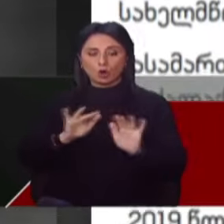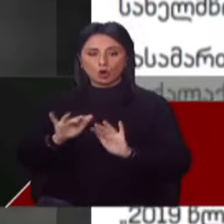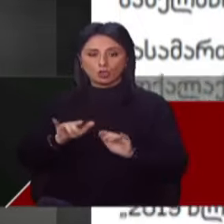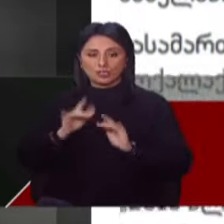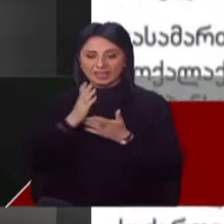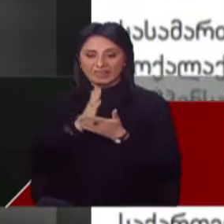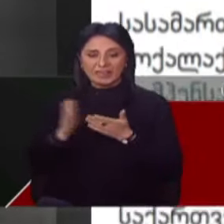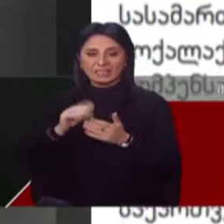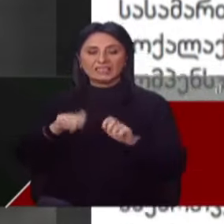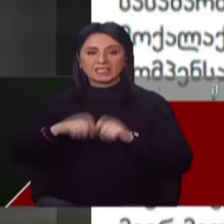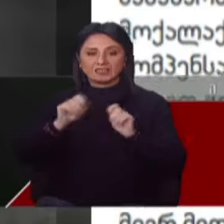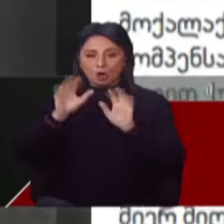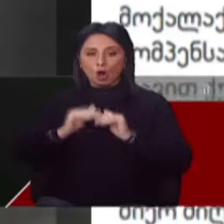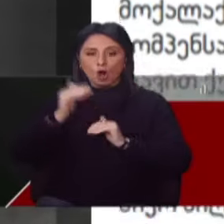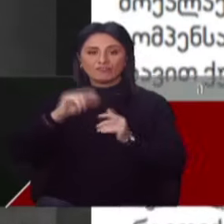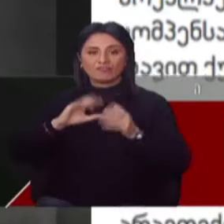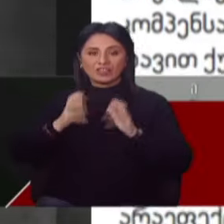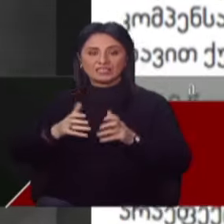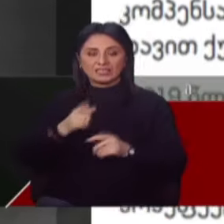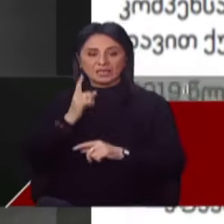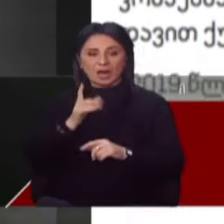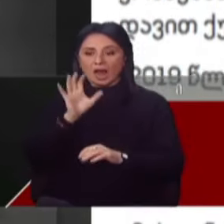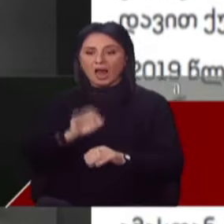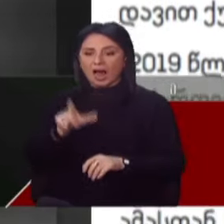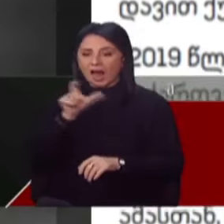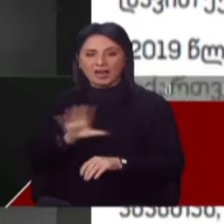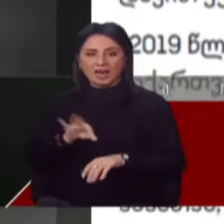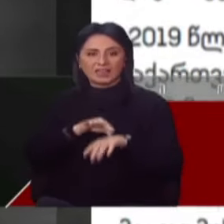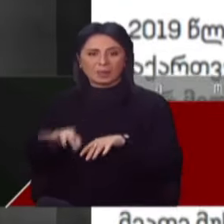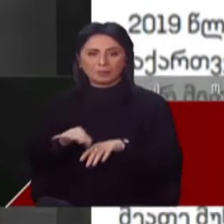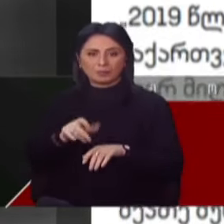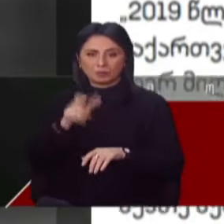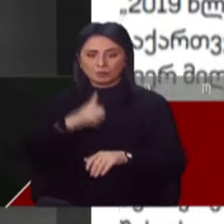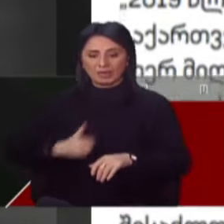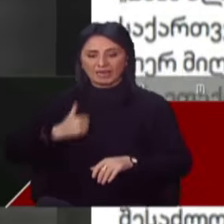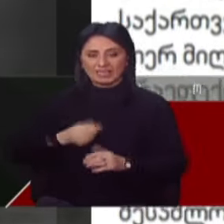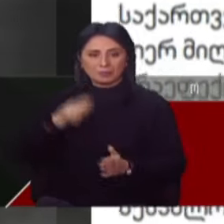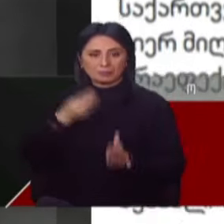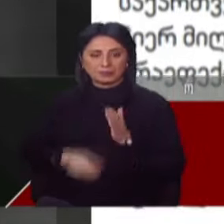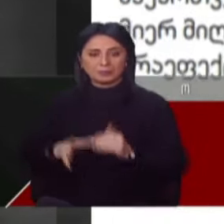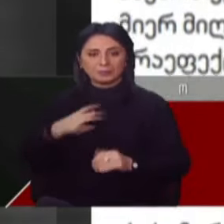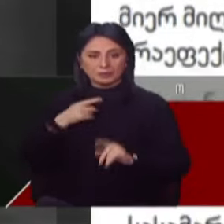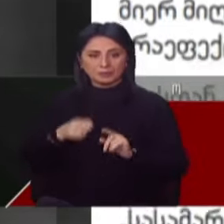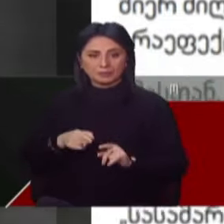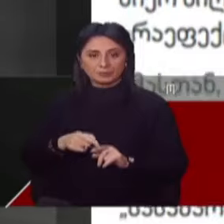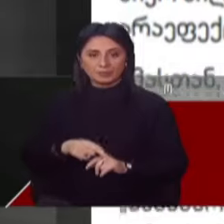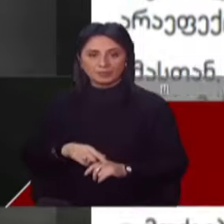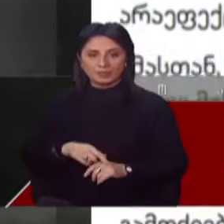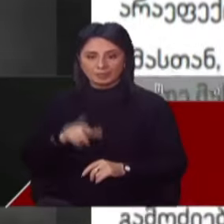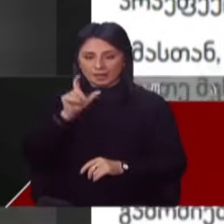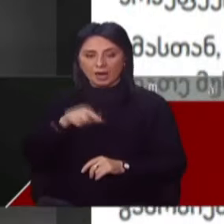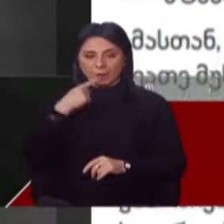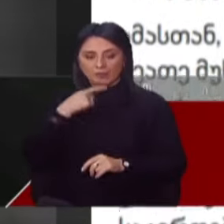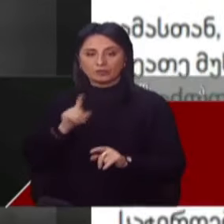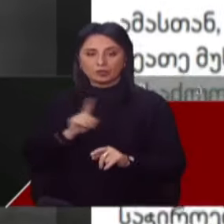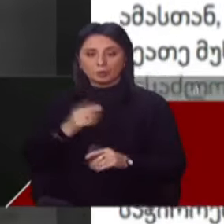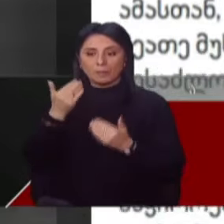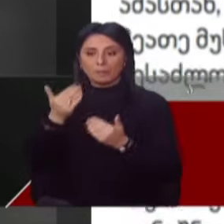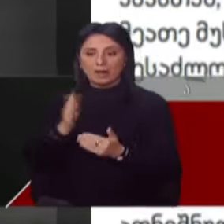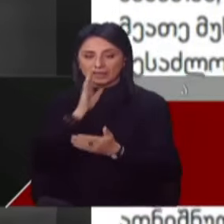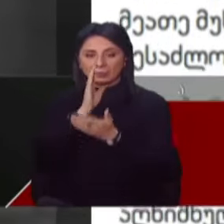ნაწილის დარღვევა. კონვენციის ამ მუხლით აკრძალულია არაადამიანური აღირსების შელახავი მოპყრობა. აპლიკანტები ამტკიცებდნენ, რომ